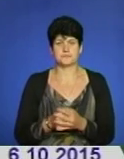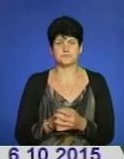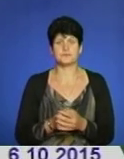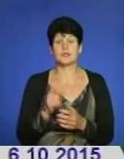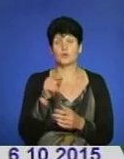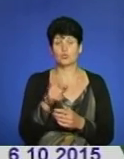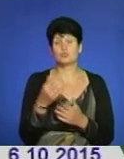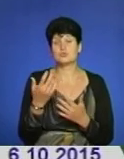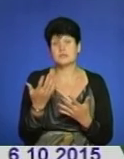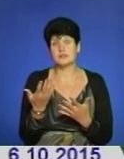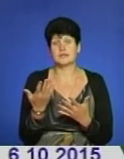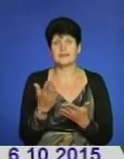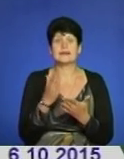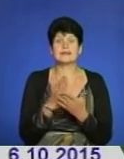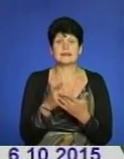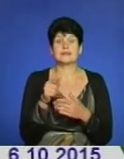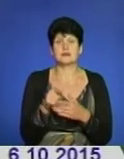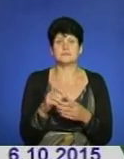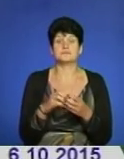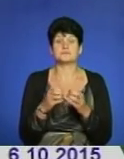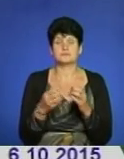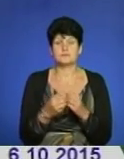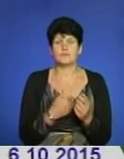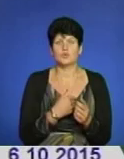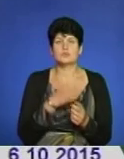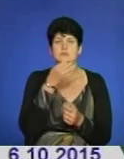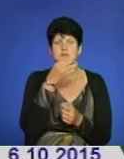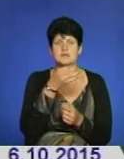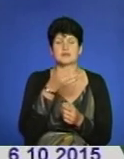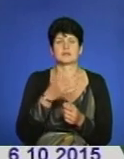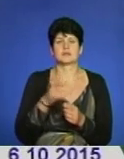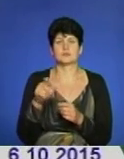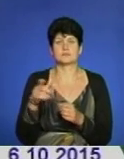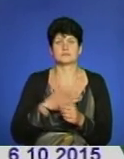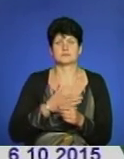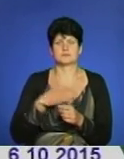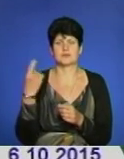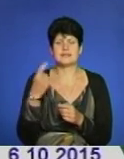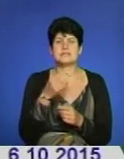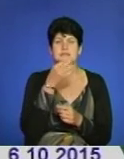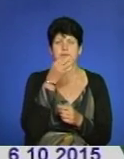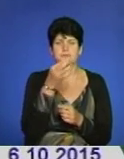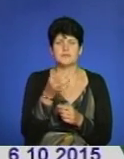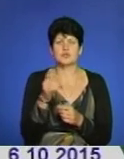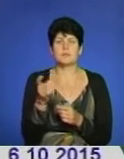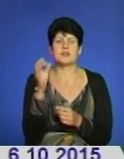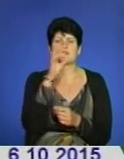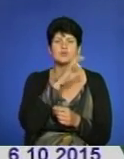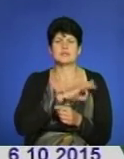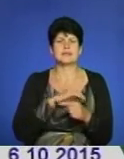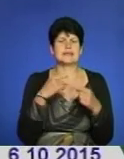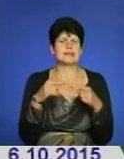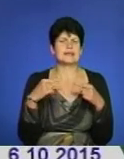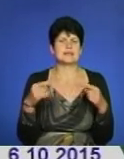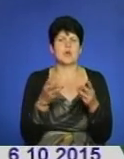оскільки дійсно існує така загроза, я хочу звернутися до мешканців нашого краю і застерегти, що при використанні